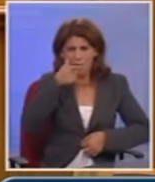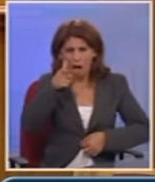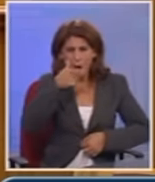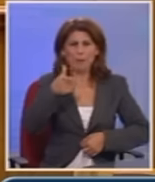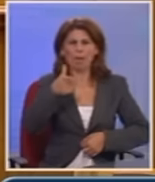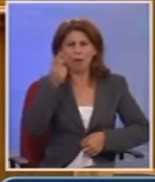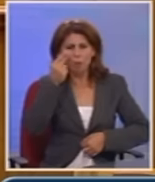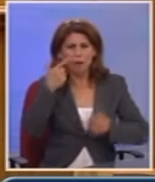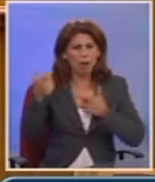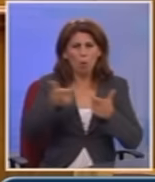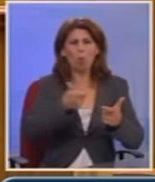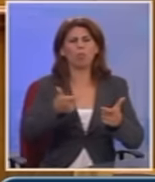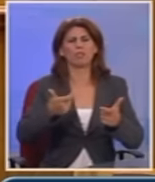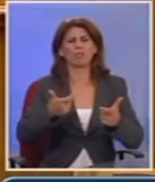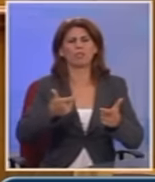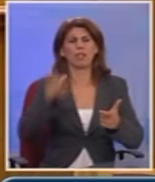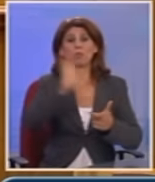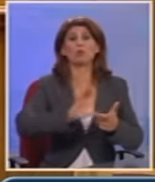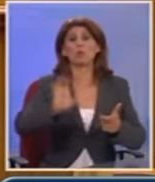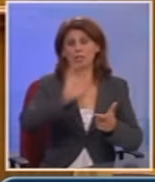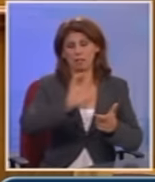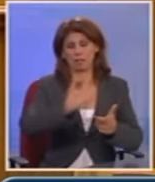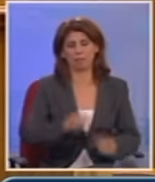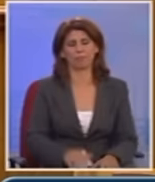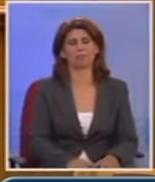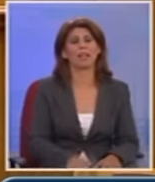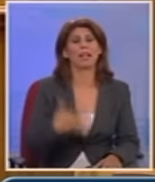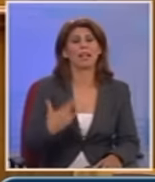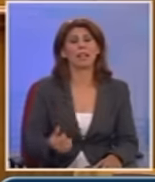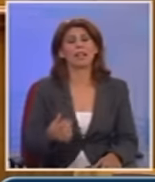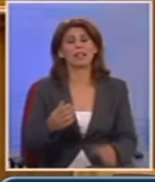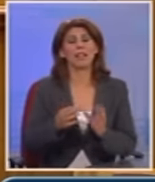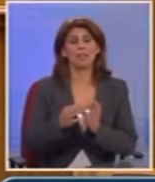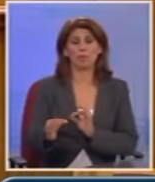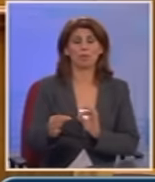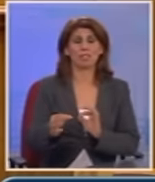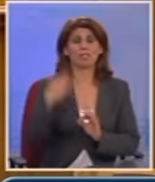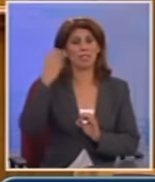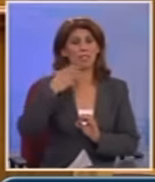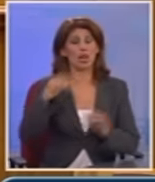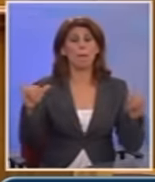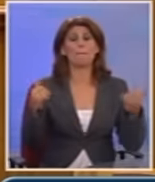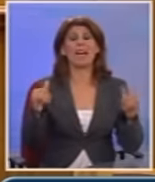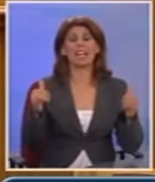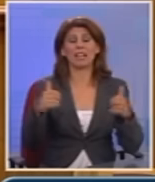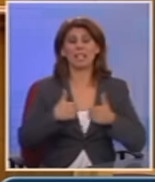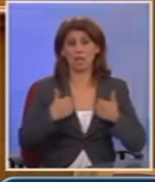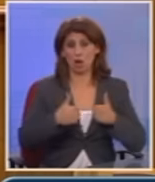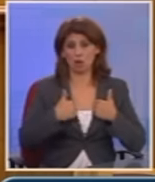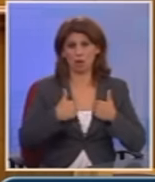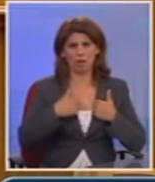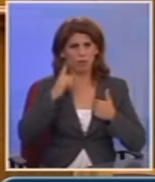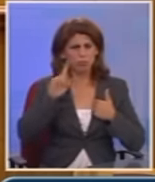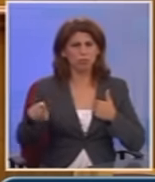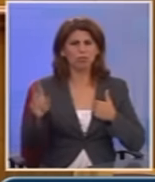Αντιμετωπίσατε τις διαπραγματεύσεις ως μια εφαρμογή της θεωρίας των παιγνίων, αδιαφορώντας για το ρίσκο